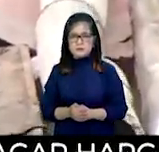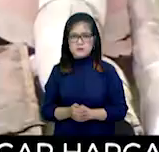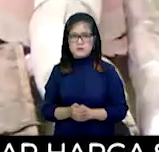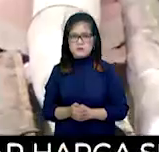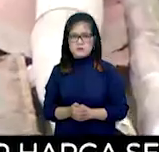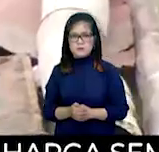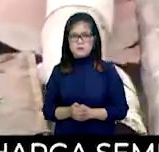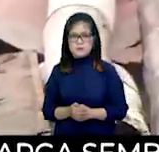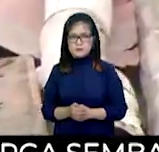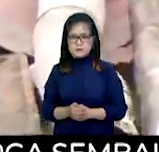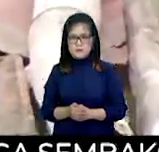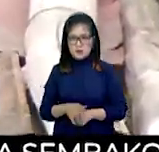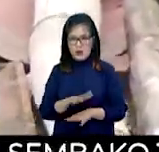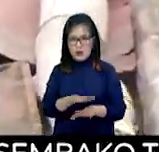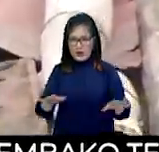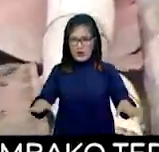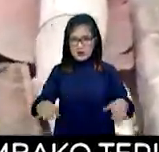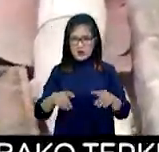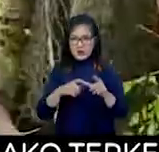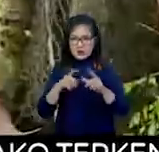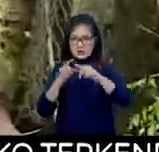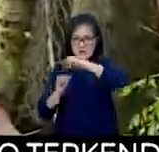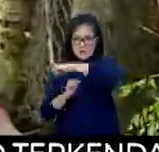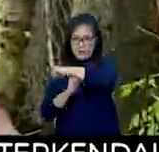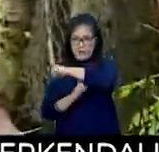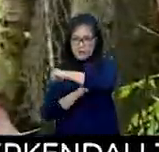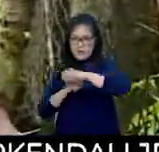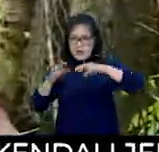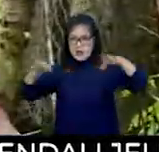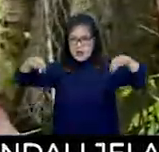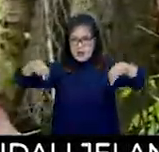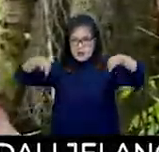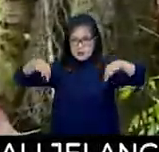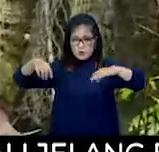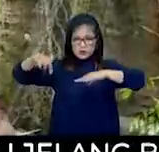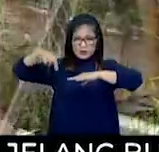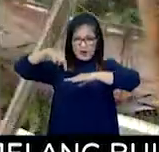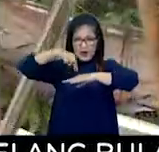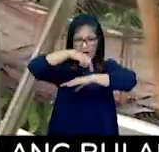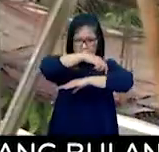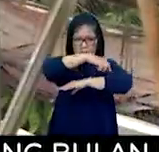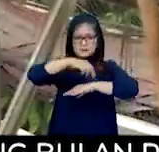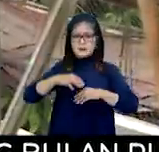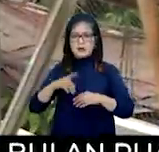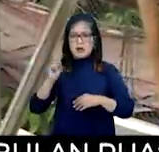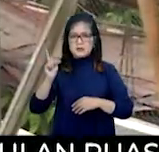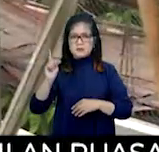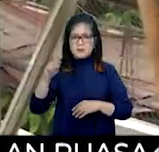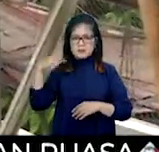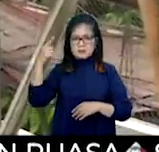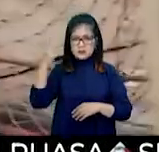Kaki-kaki mungil siswa sekolah dasar ini menapaki jembatan gantung di Srengseng Sawah, Jagakarsa, Jakarta Selatan. Karena sehari-hari